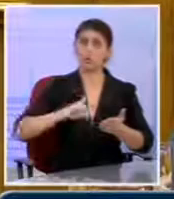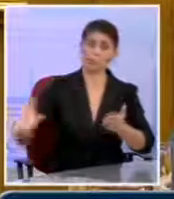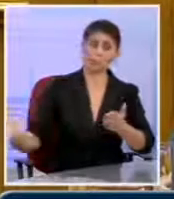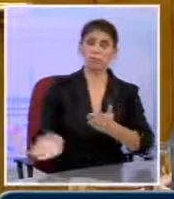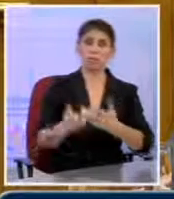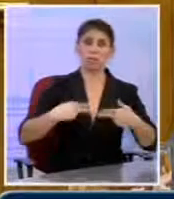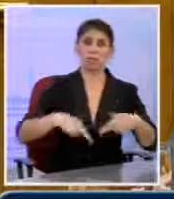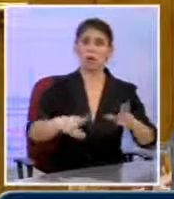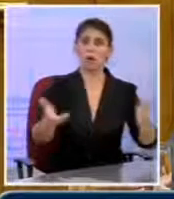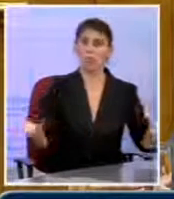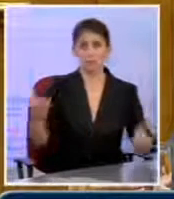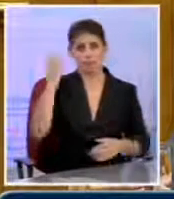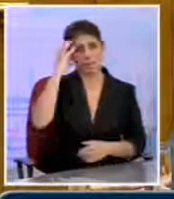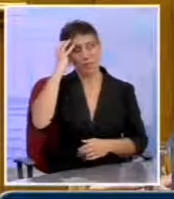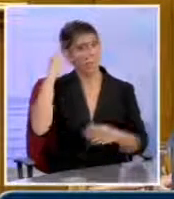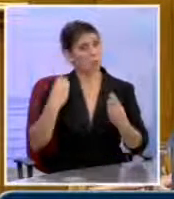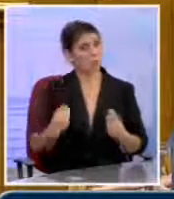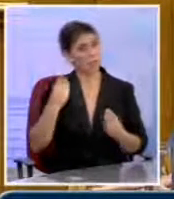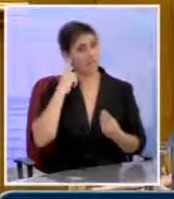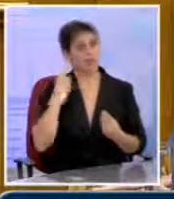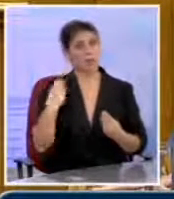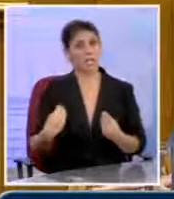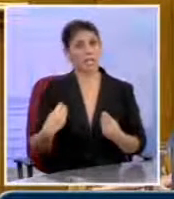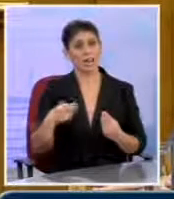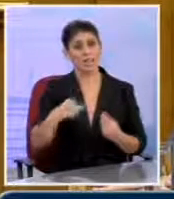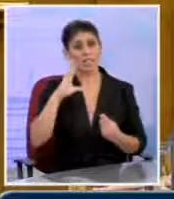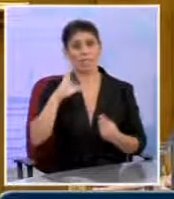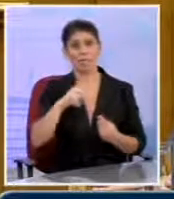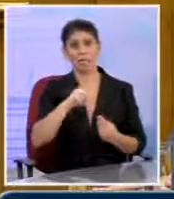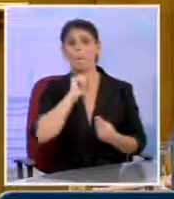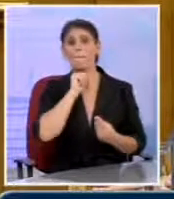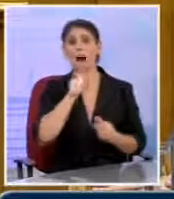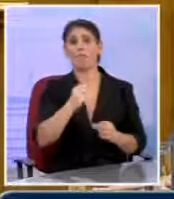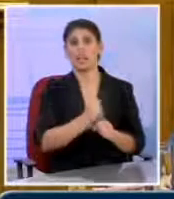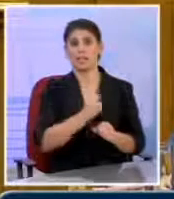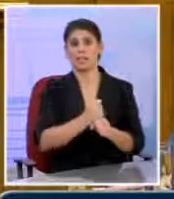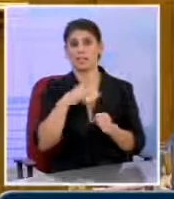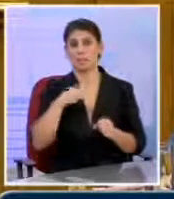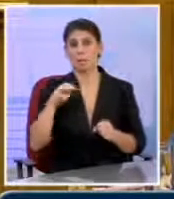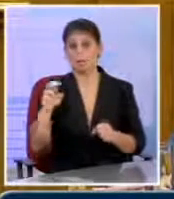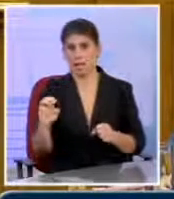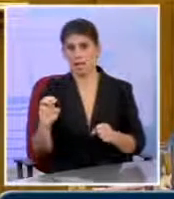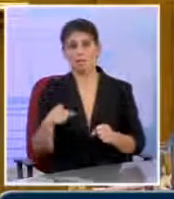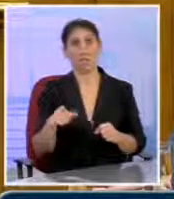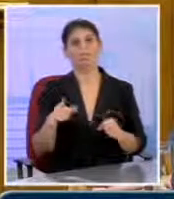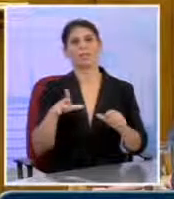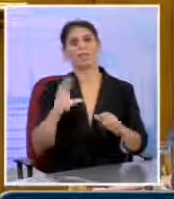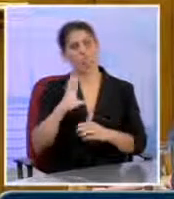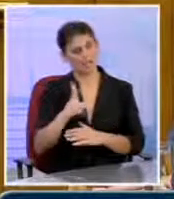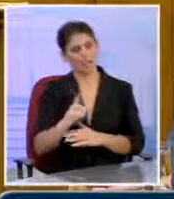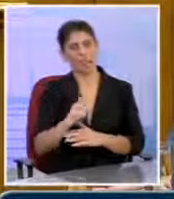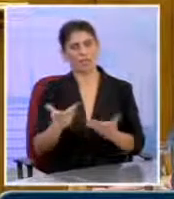δρόμο. Θυμάστε πολύ καλά και ξέρουμε πολύ καλά ότι αυτή η καθημερινότητα της μαύρης εργασίας στα μέσα μαζικής ενημέρωσης είναι μια